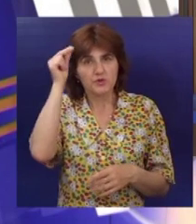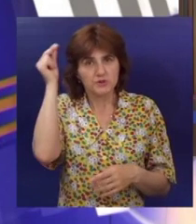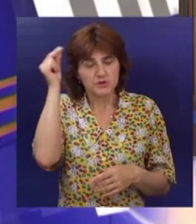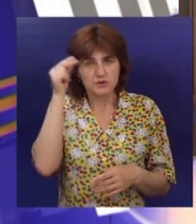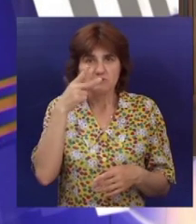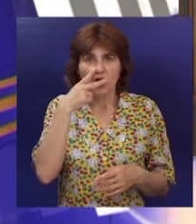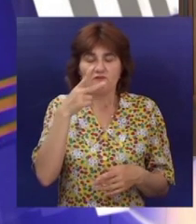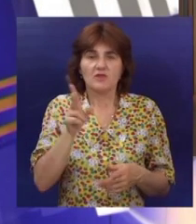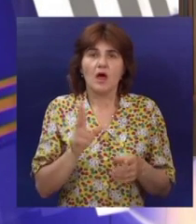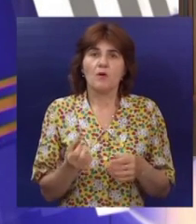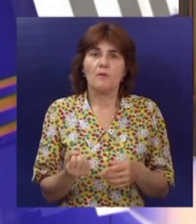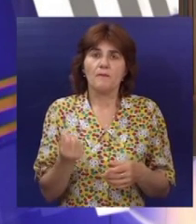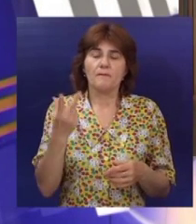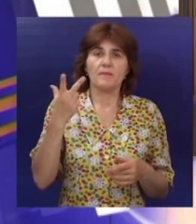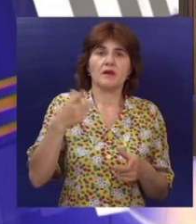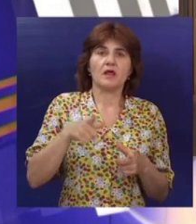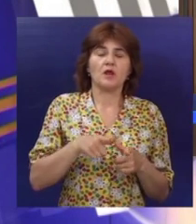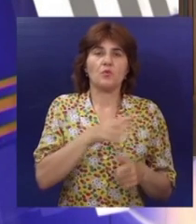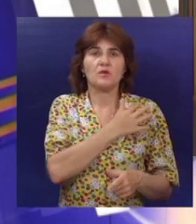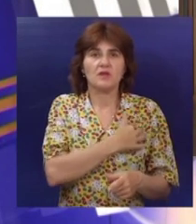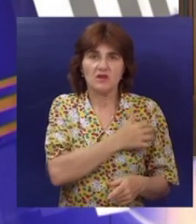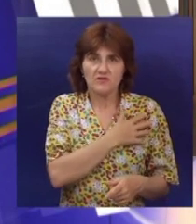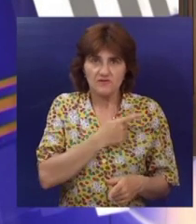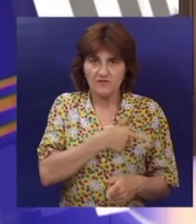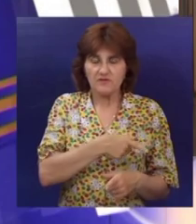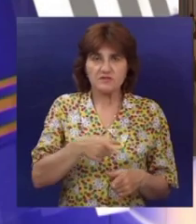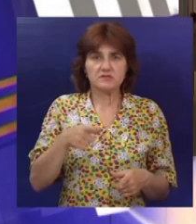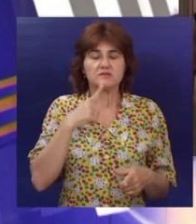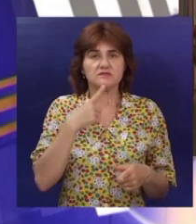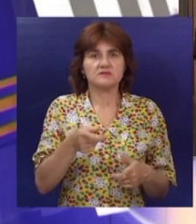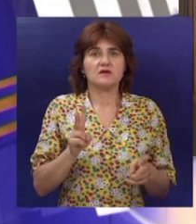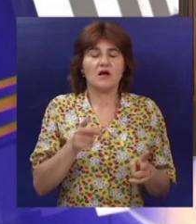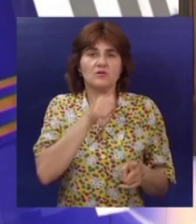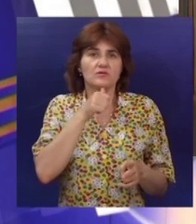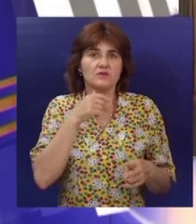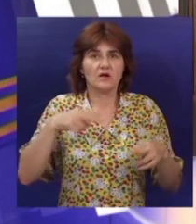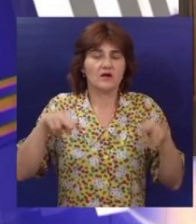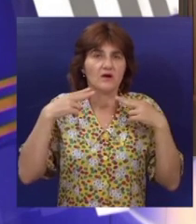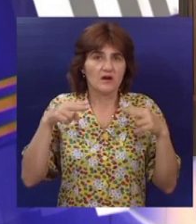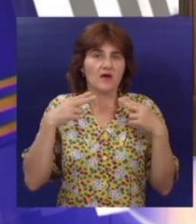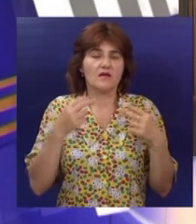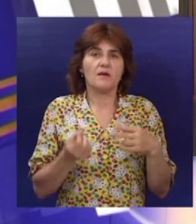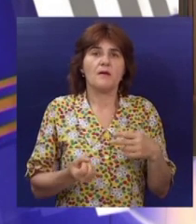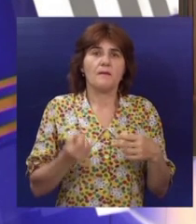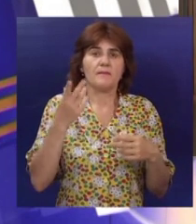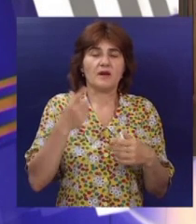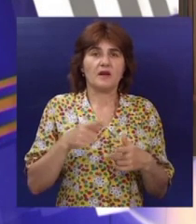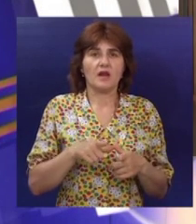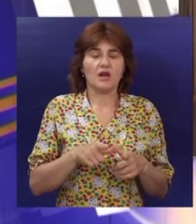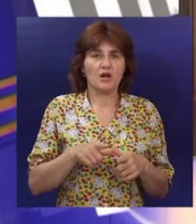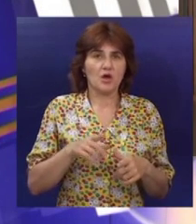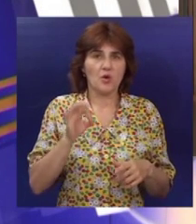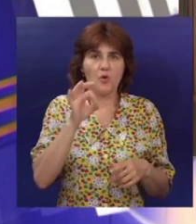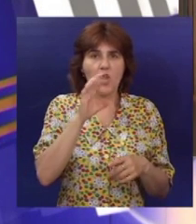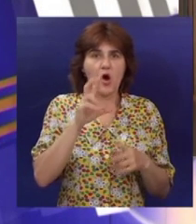kako bi posetili ekološki vrtić Mak u Osijeku i ekološku farmu Orlov put Gorana